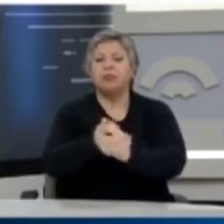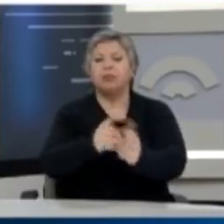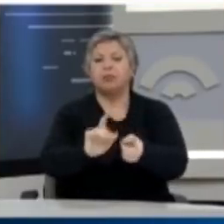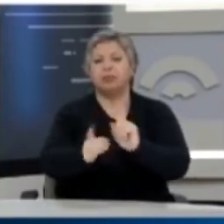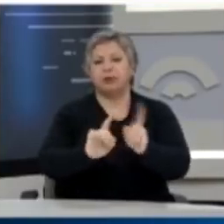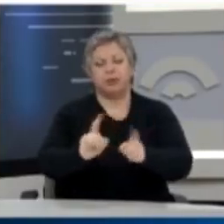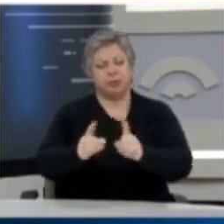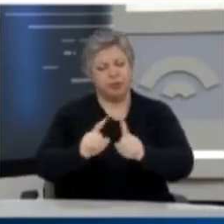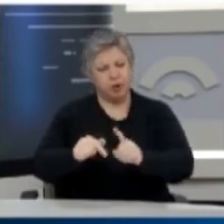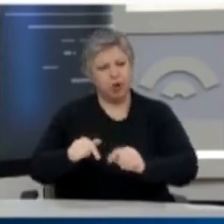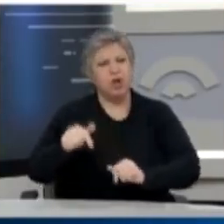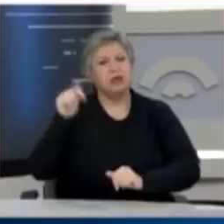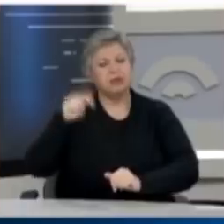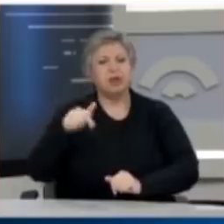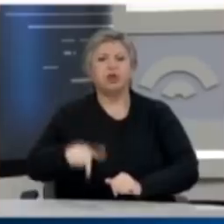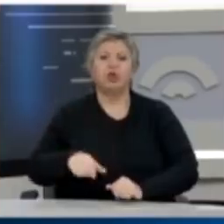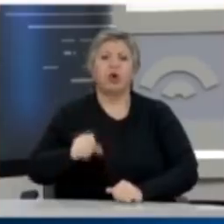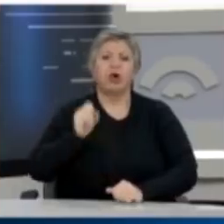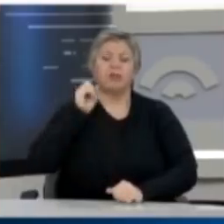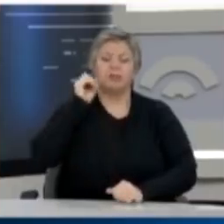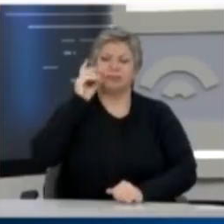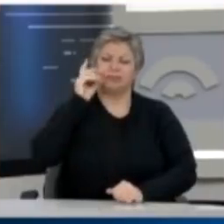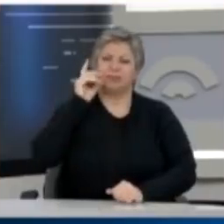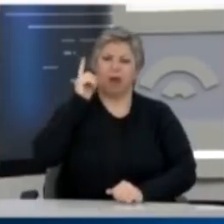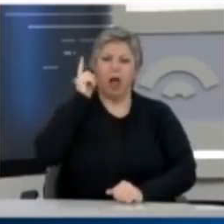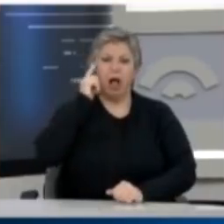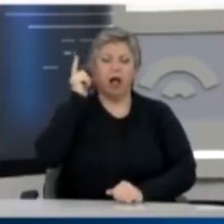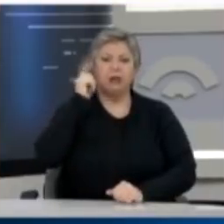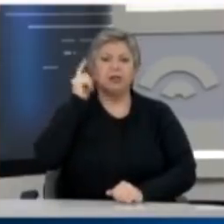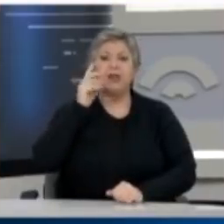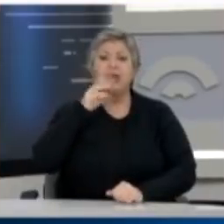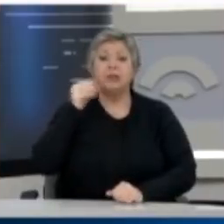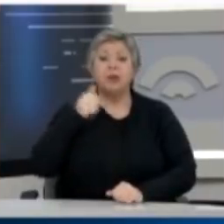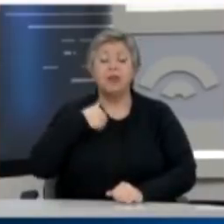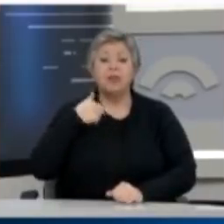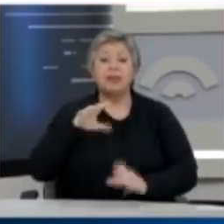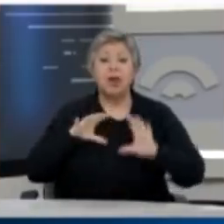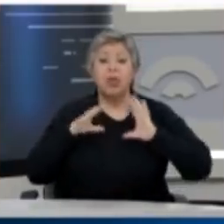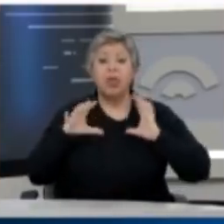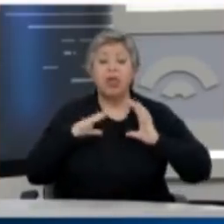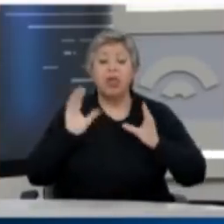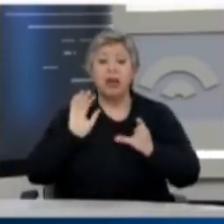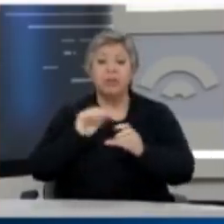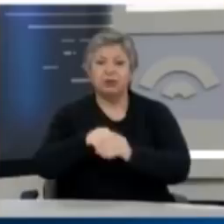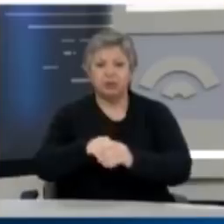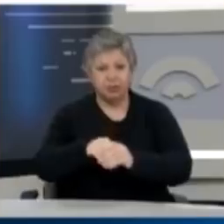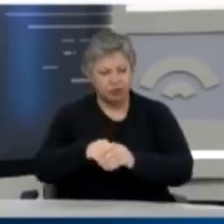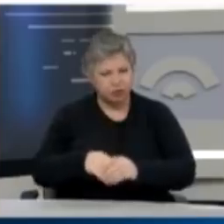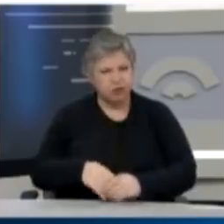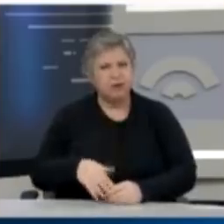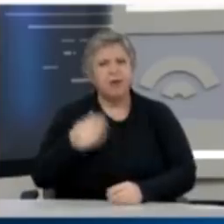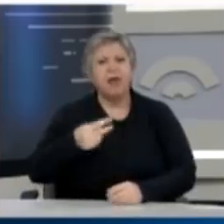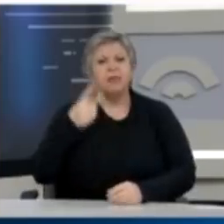πλέον έρχονται στα λόγια μας. Έγιναν τέτοιες αλλαγές που ενίσχυσαν ακόμη περισσότερο